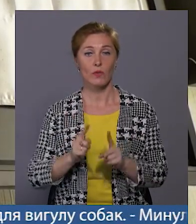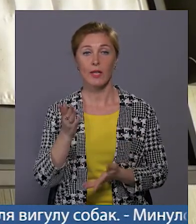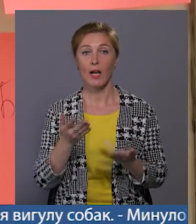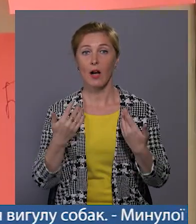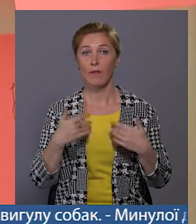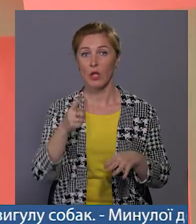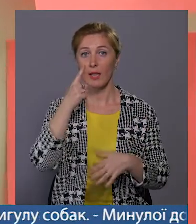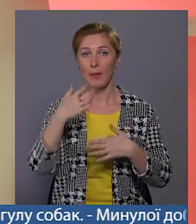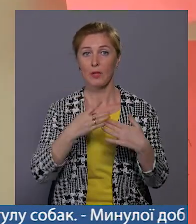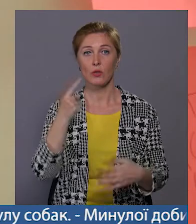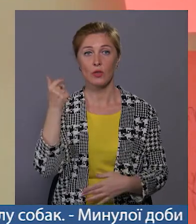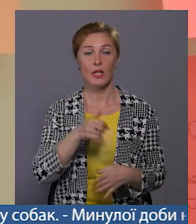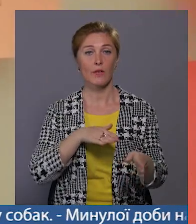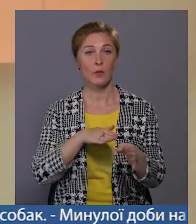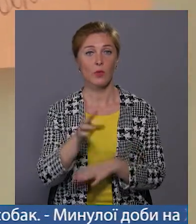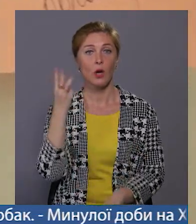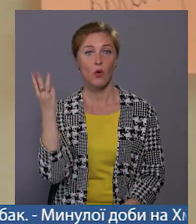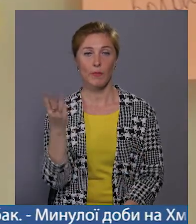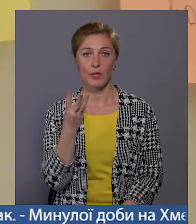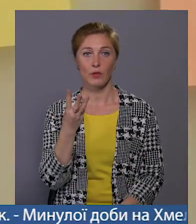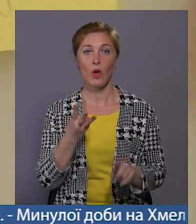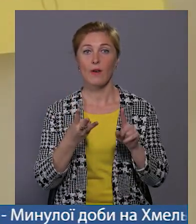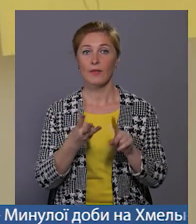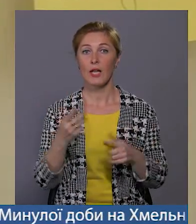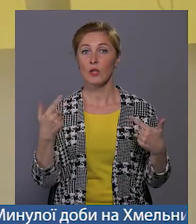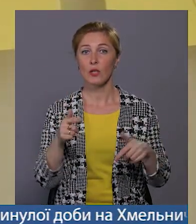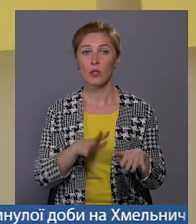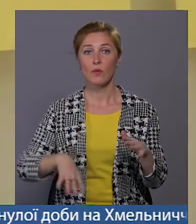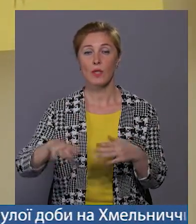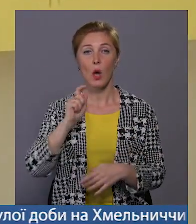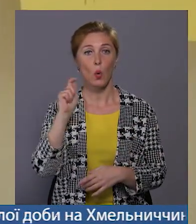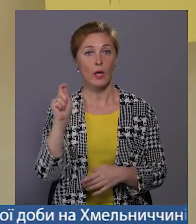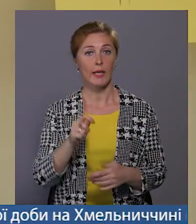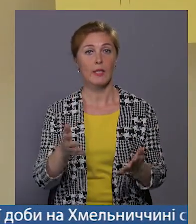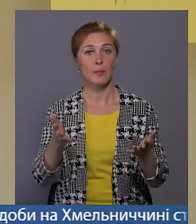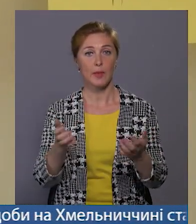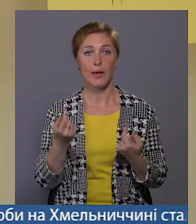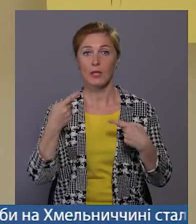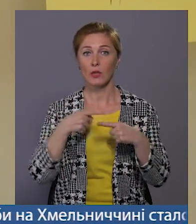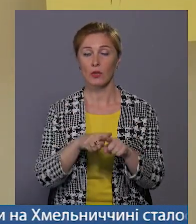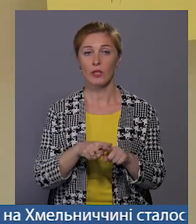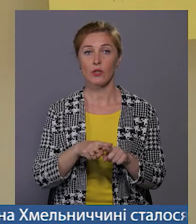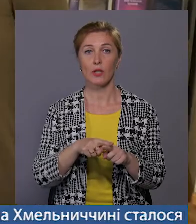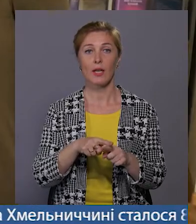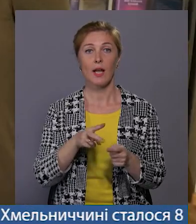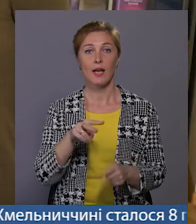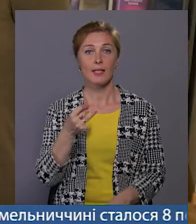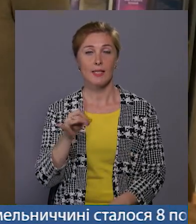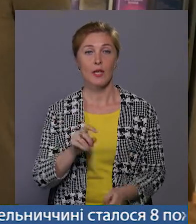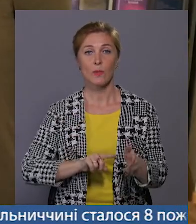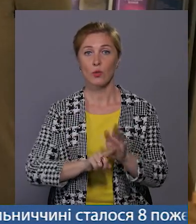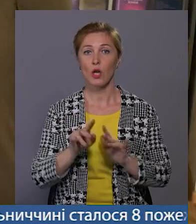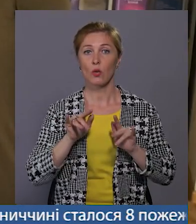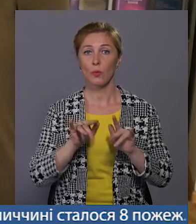вже найближчої неділі відбудеться у Хмельницькому. Втретє гостей зі всієї України прийматиме технологічний багатопрофільний ліцей. Спочатку